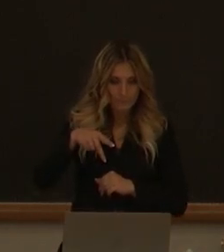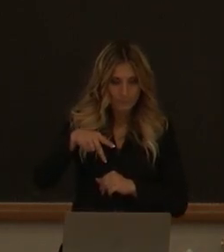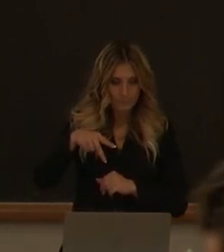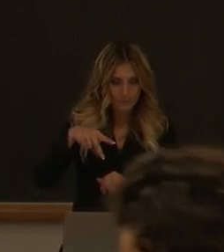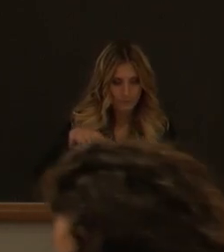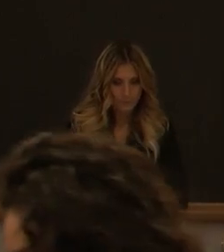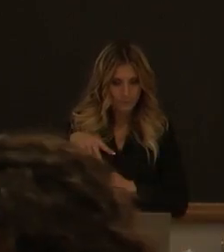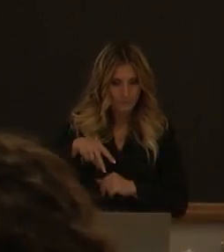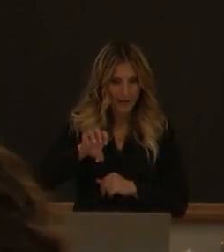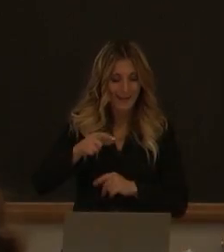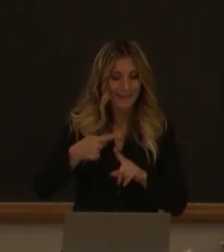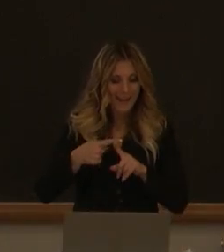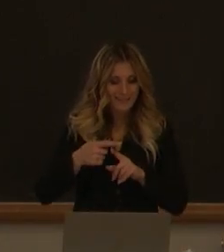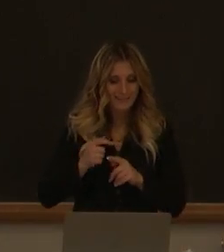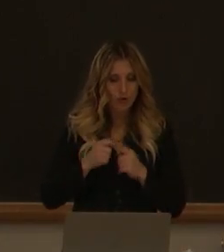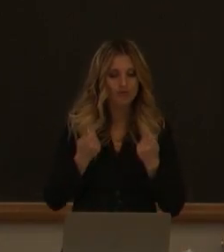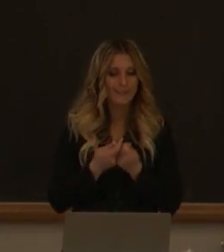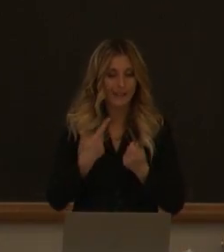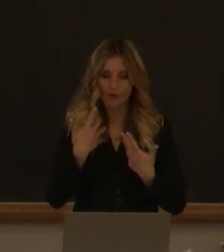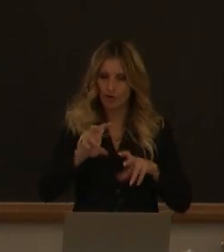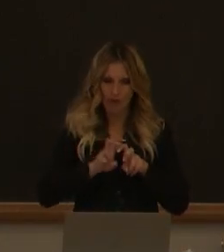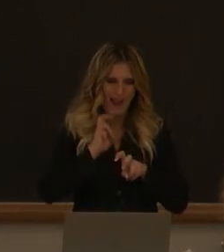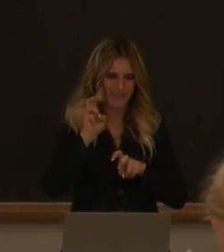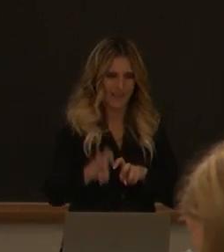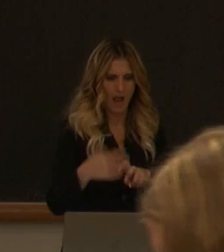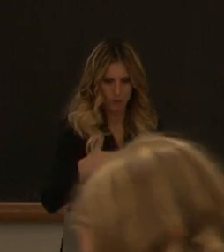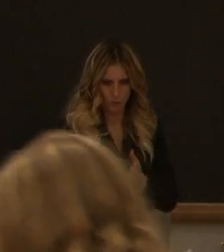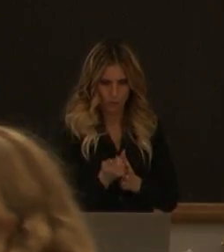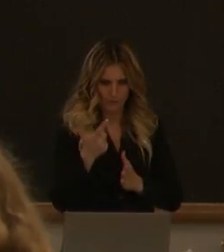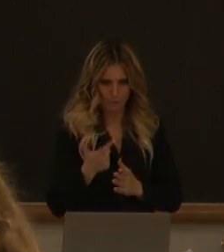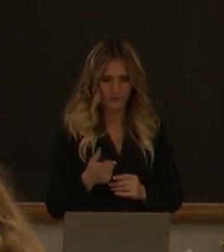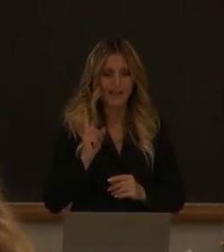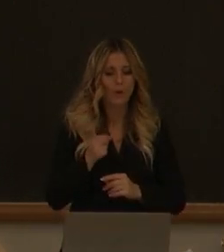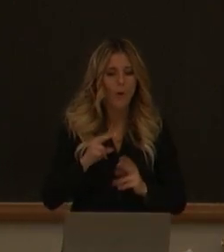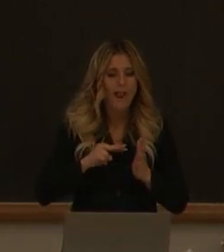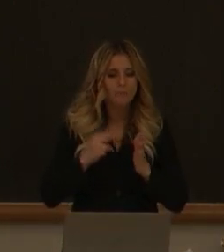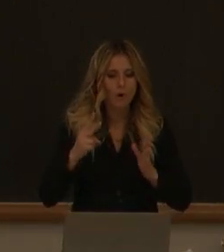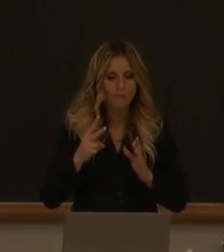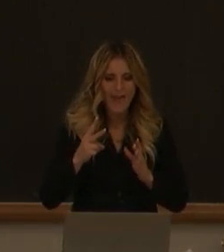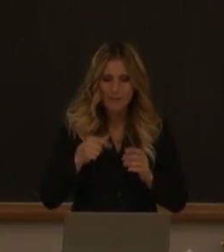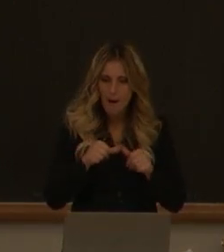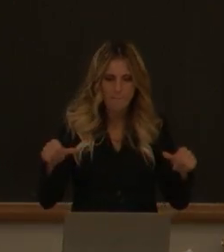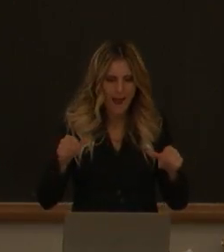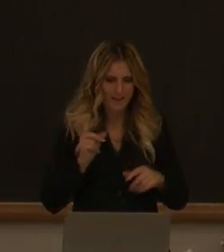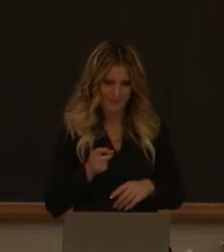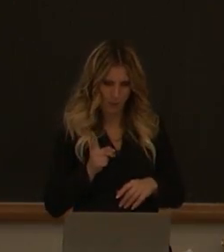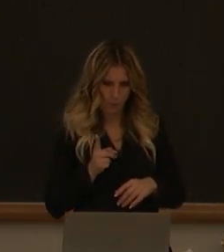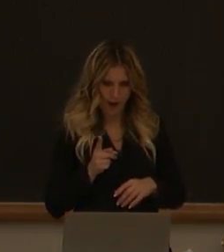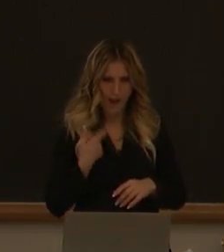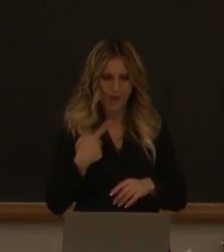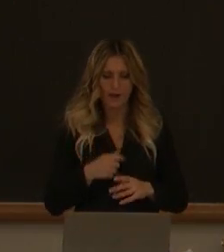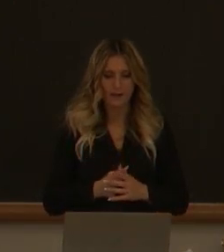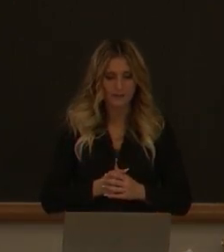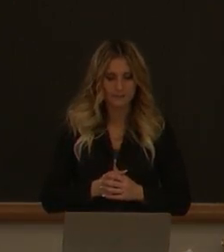salto rilevante. Qual è l'obiettivo principale e dove sta il salto di